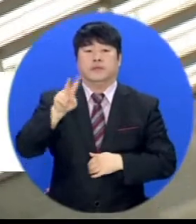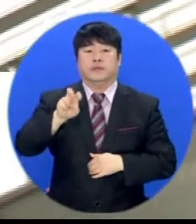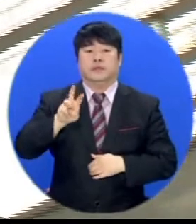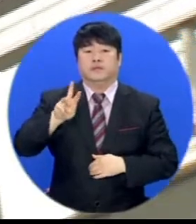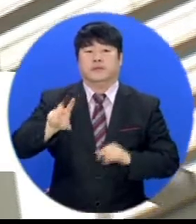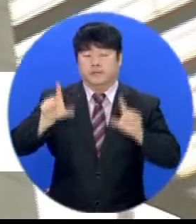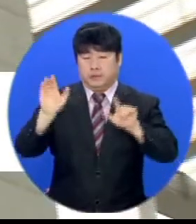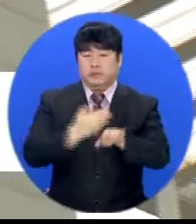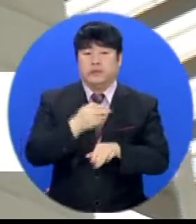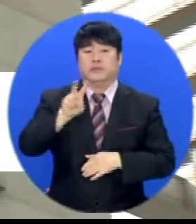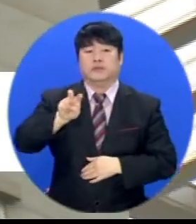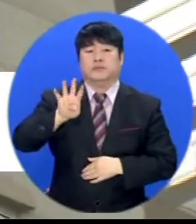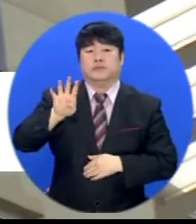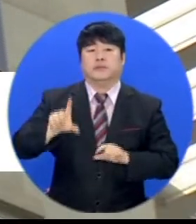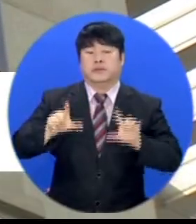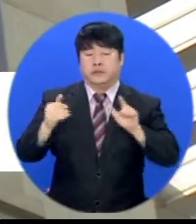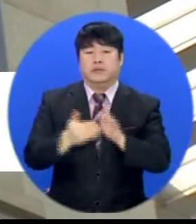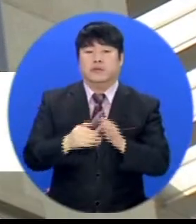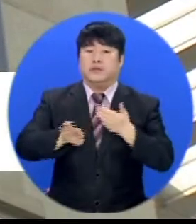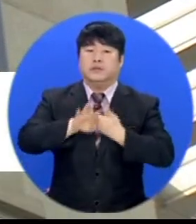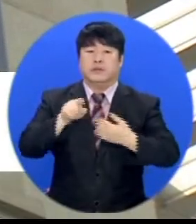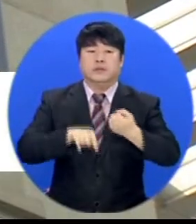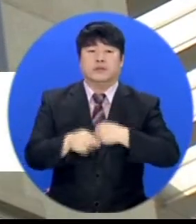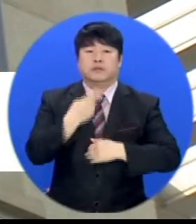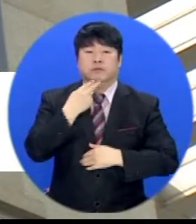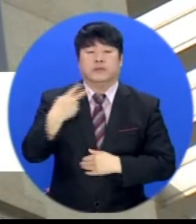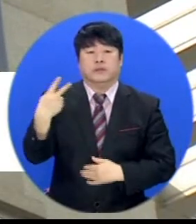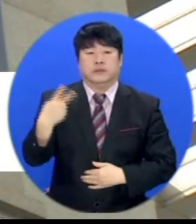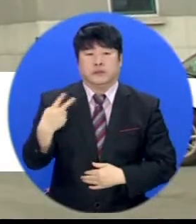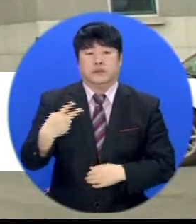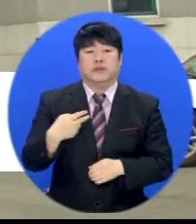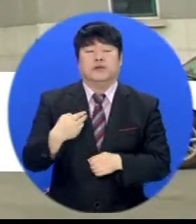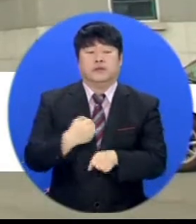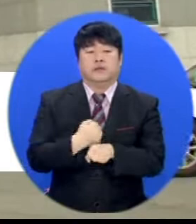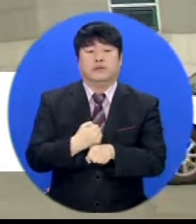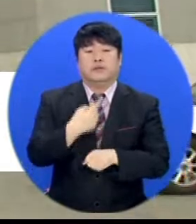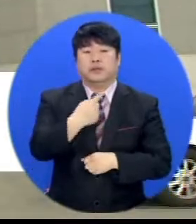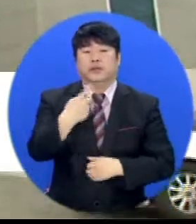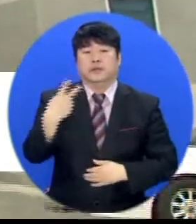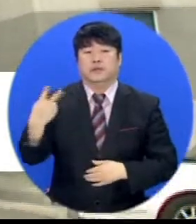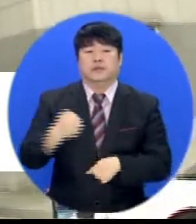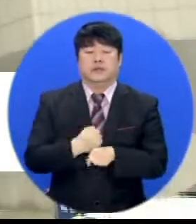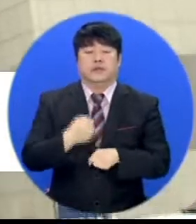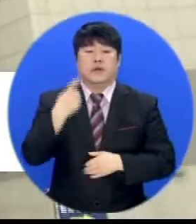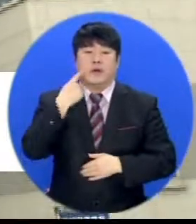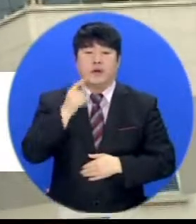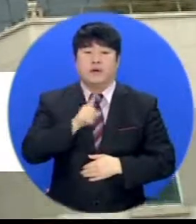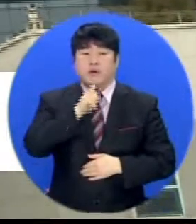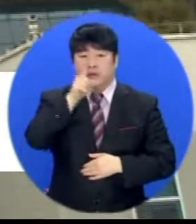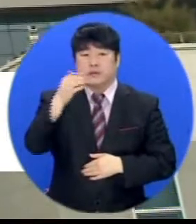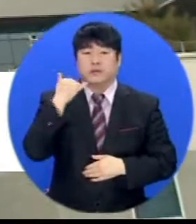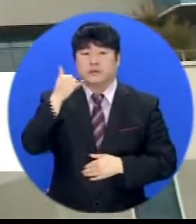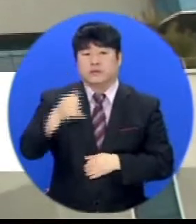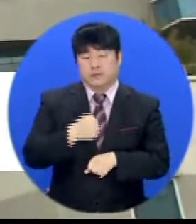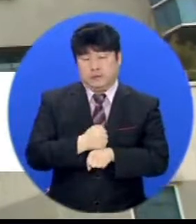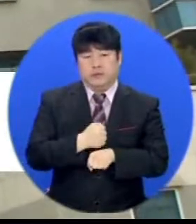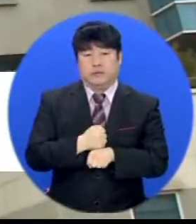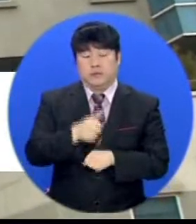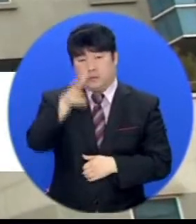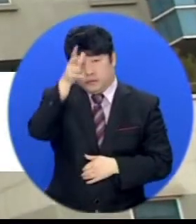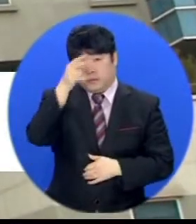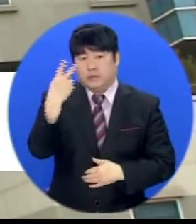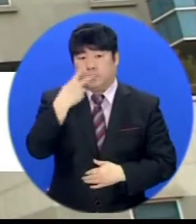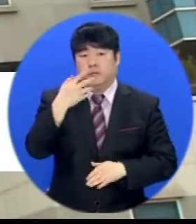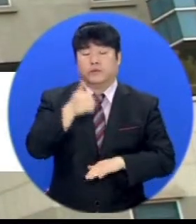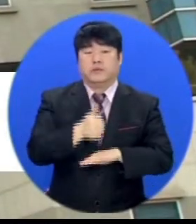23일부터 24일까지 별다른 이유 없이 2천여 번에 걸쳐 112에 허위 신고 전화를 한 혐의입니다. 경찰